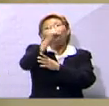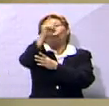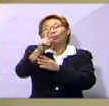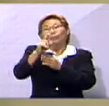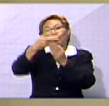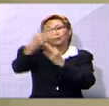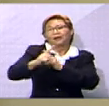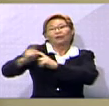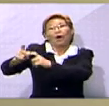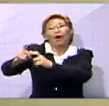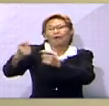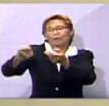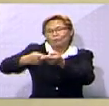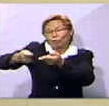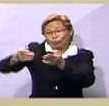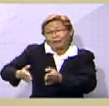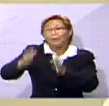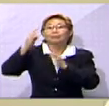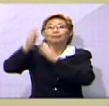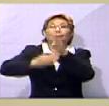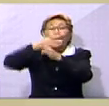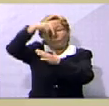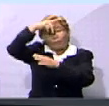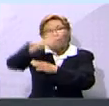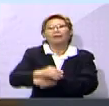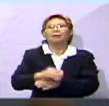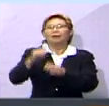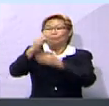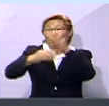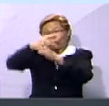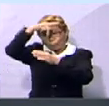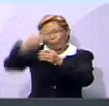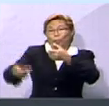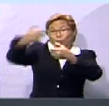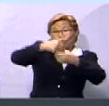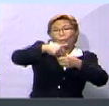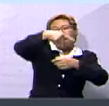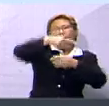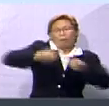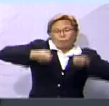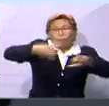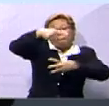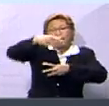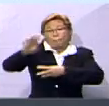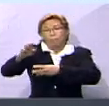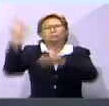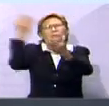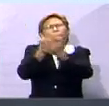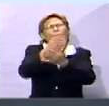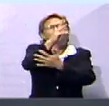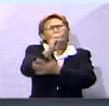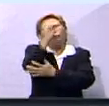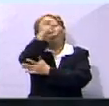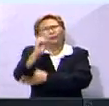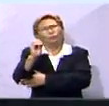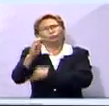Selain itu, melalui inisiatif yang sama, peluang penyertaan Bumi Putra dalam projek lebuh raya Pan Bonio dijangka akan mencecah